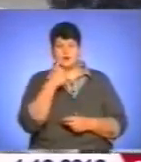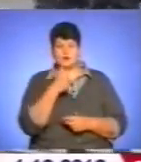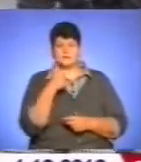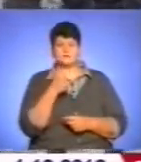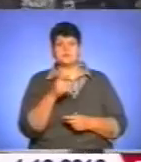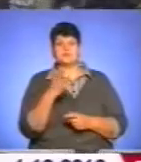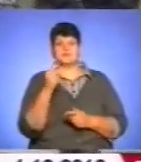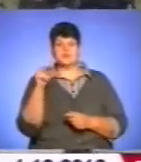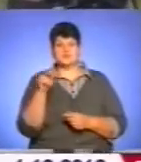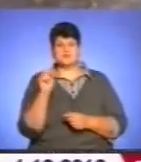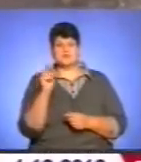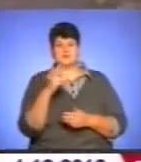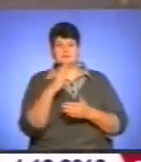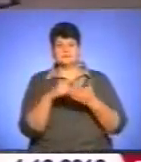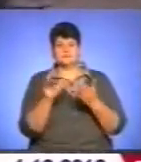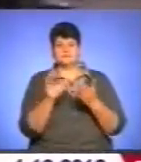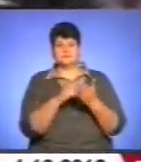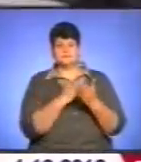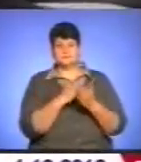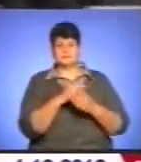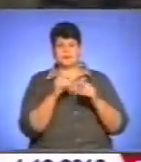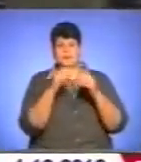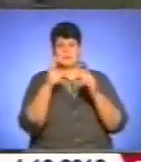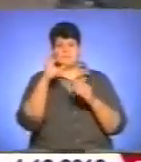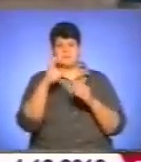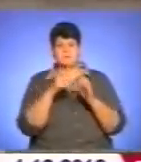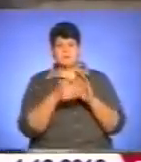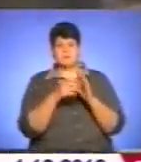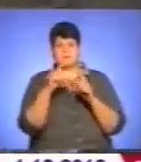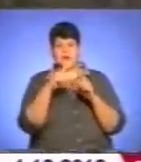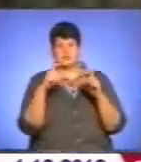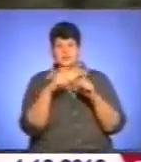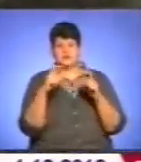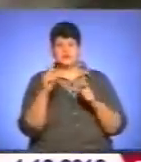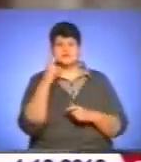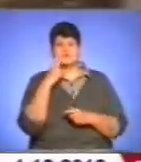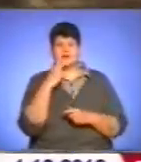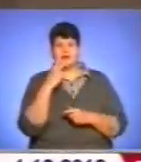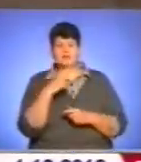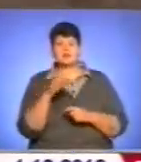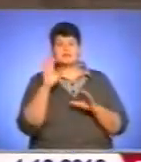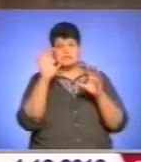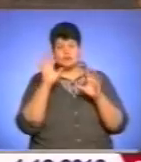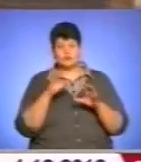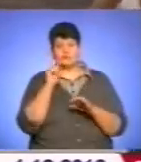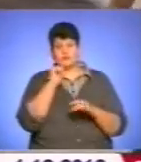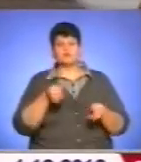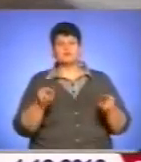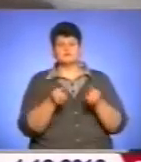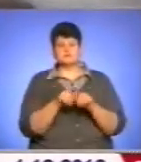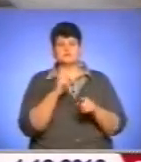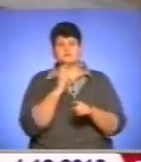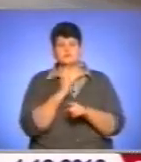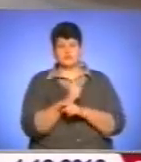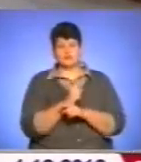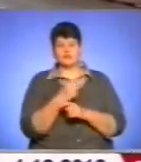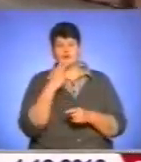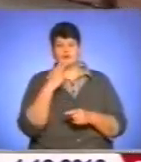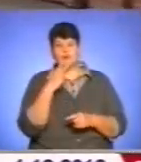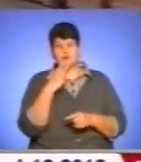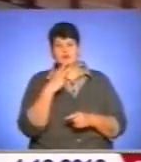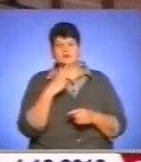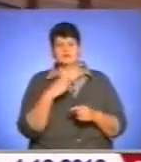року ліквідували з вітрин пачки сигарет, аби школярів не спокушати. За законом і в Україні забороняється куріння тютюнових виробів у закладах